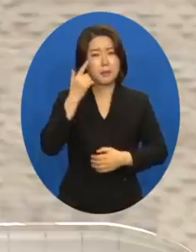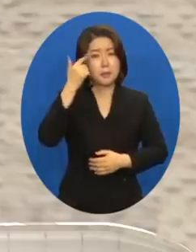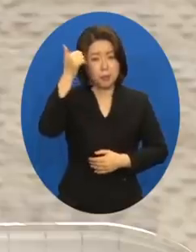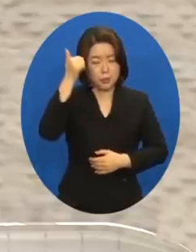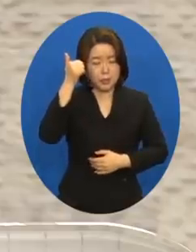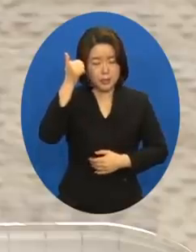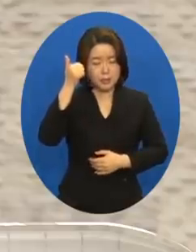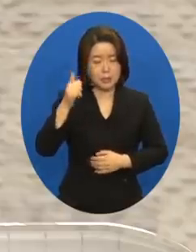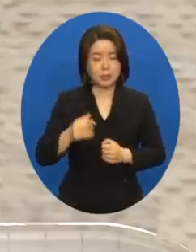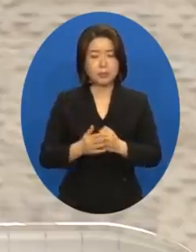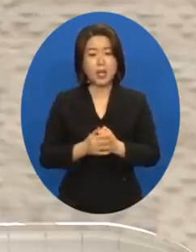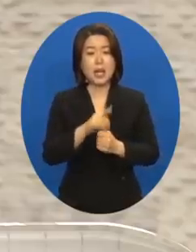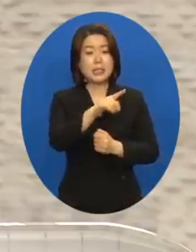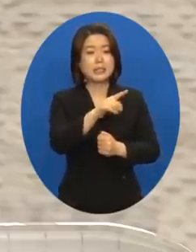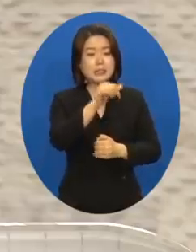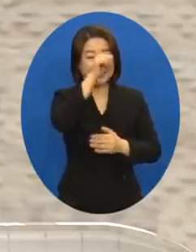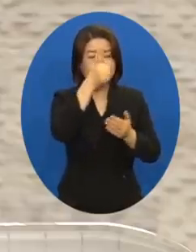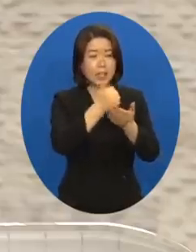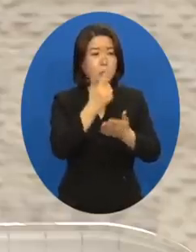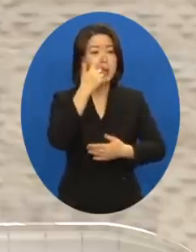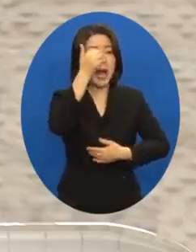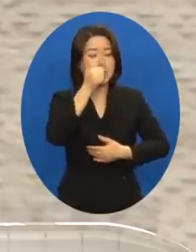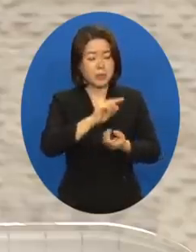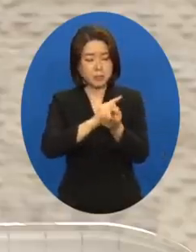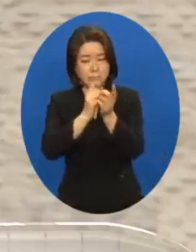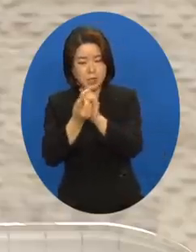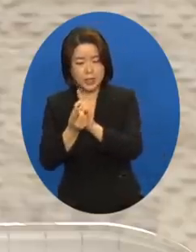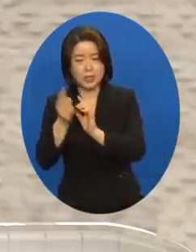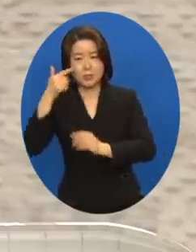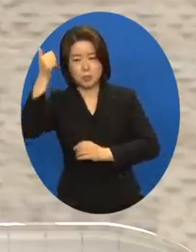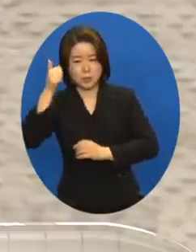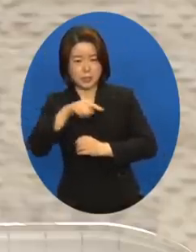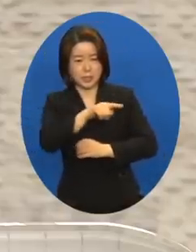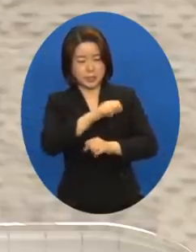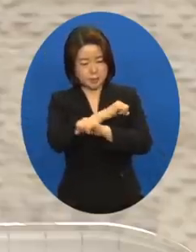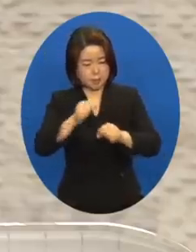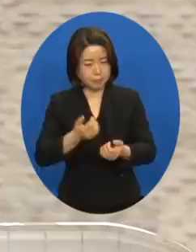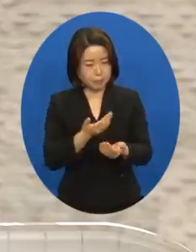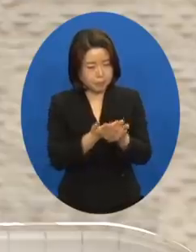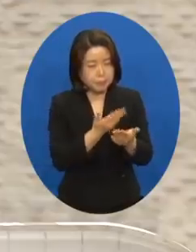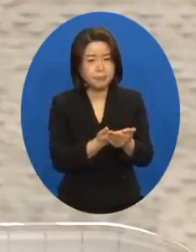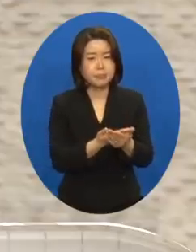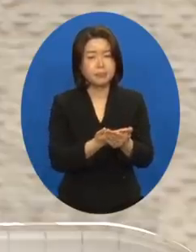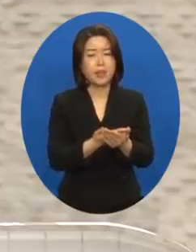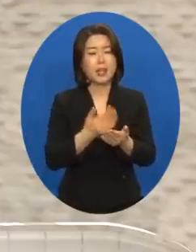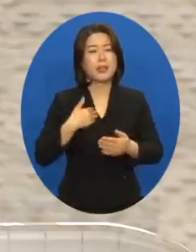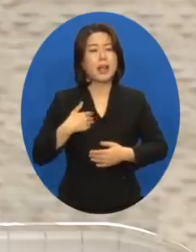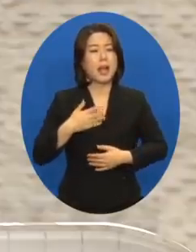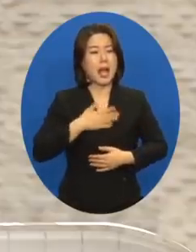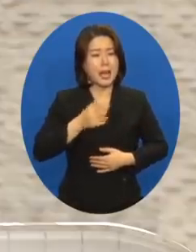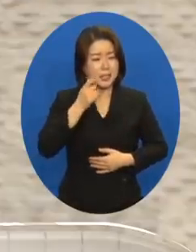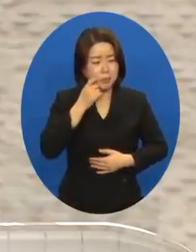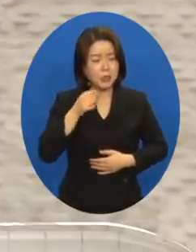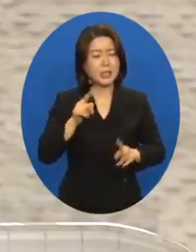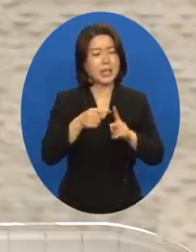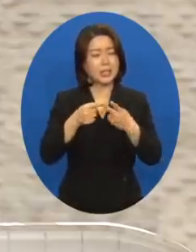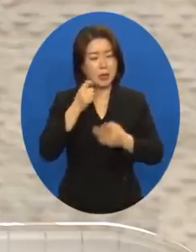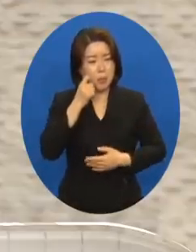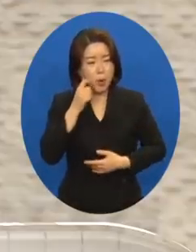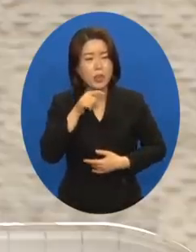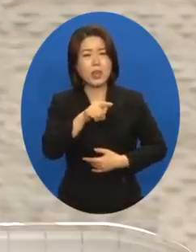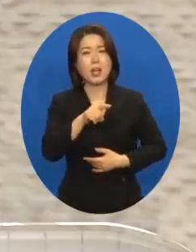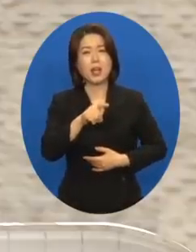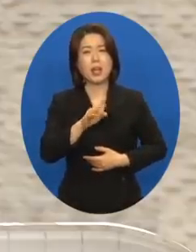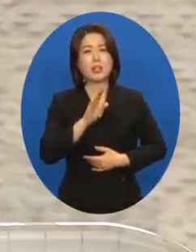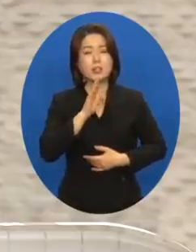대신해서 용서를 구했습니다 내 알지 못해서 내 마음을 이해하지 못해서 내가 너무